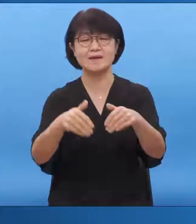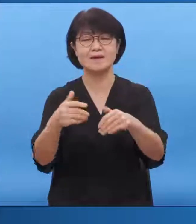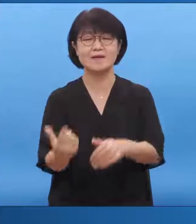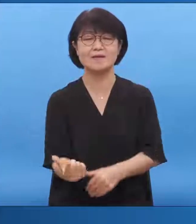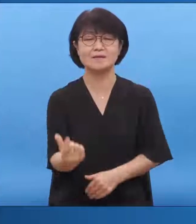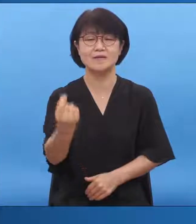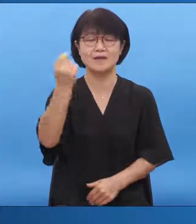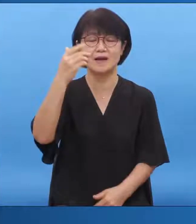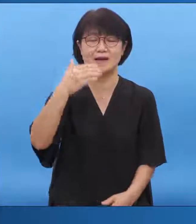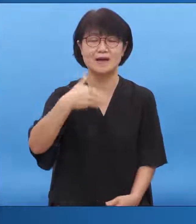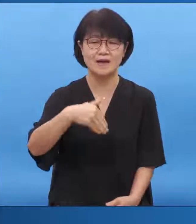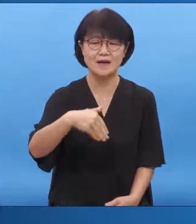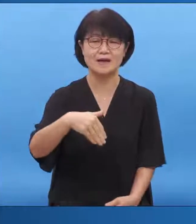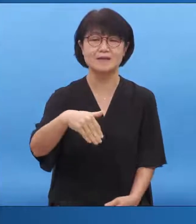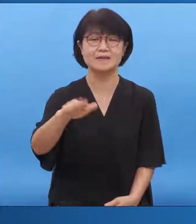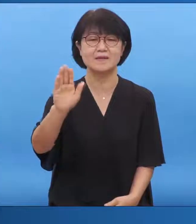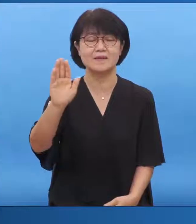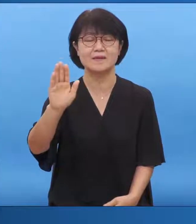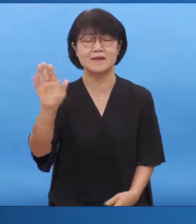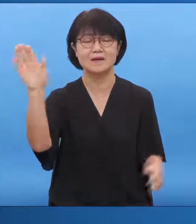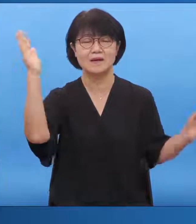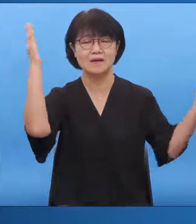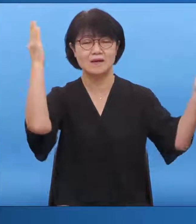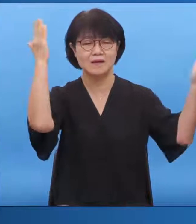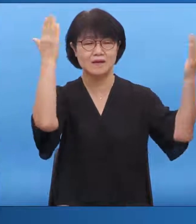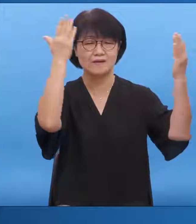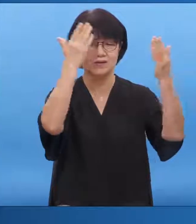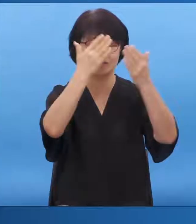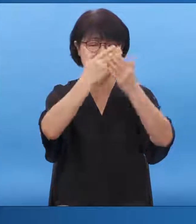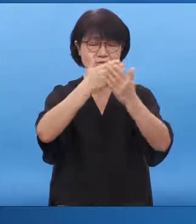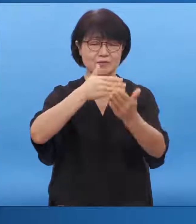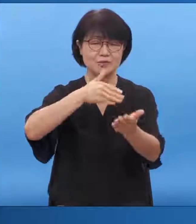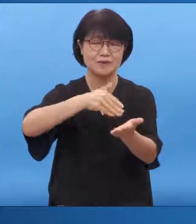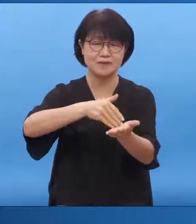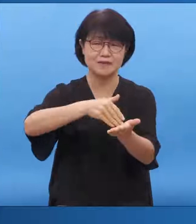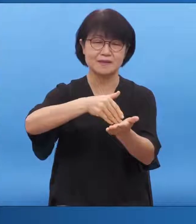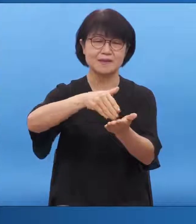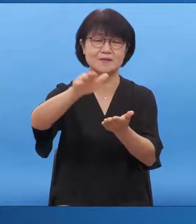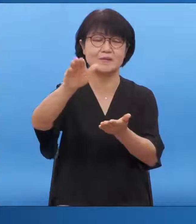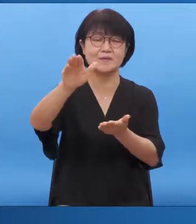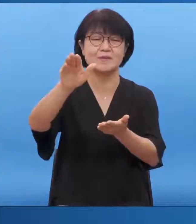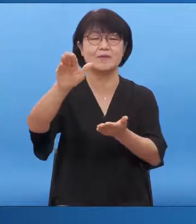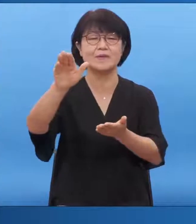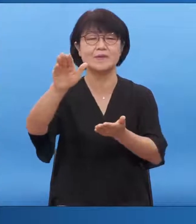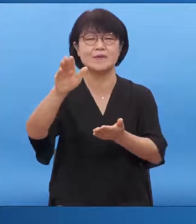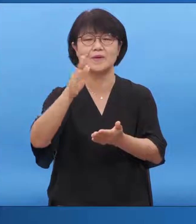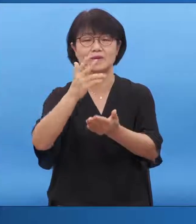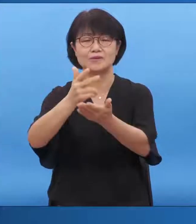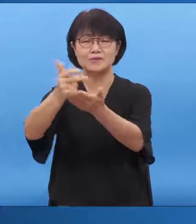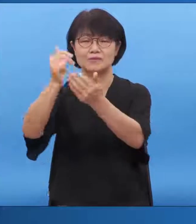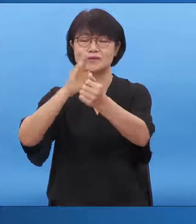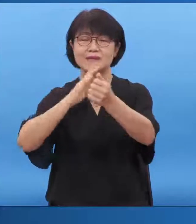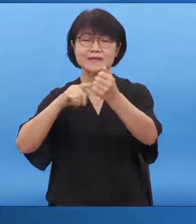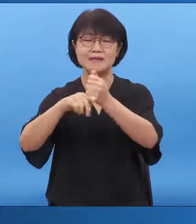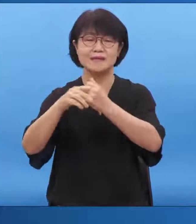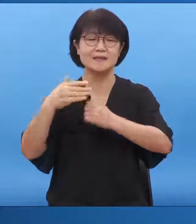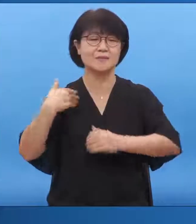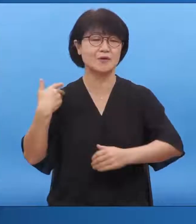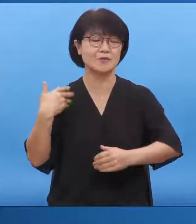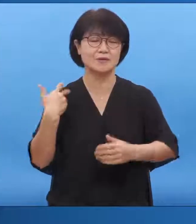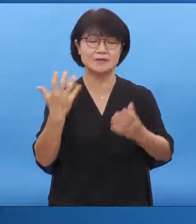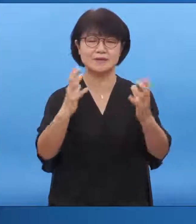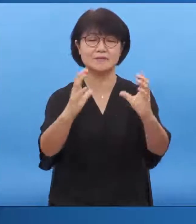제사장들이 어서 가서 어둠을 물리치고 주의